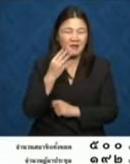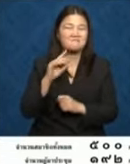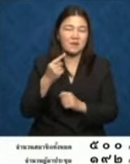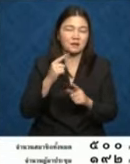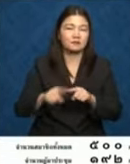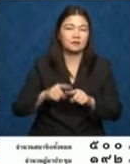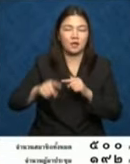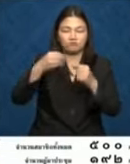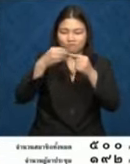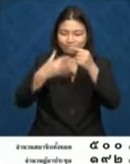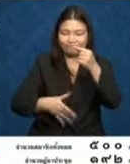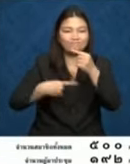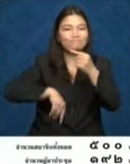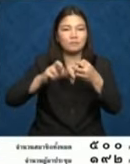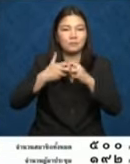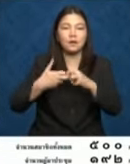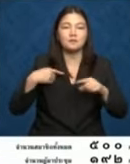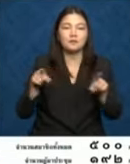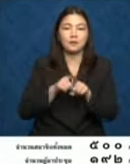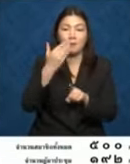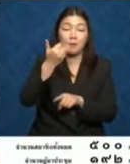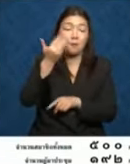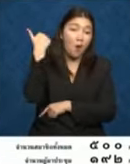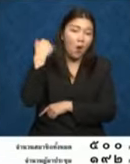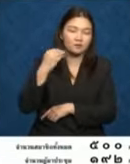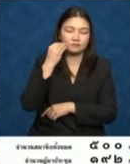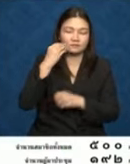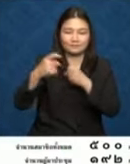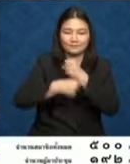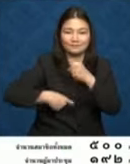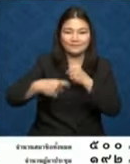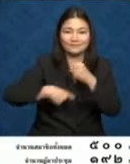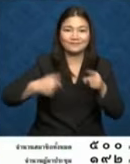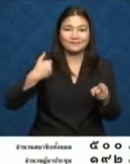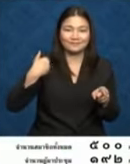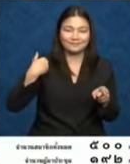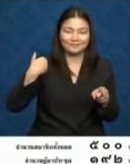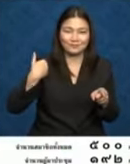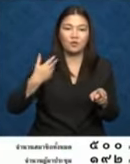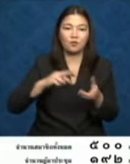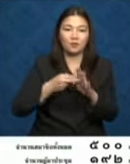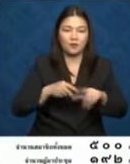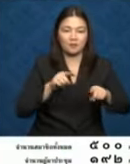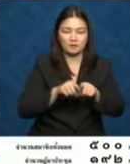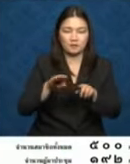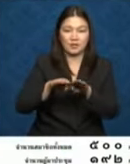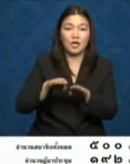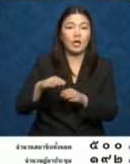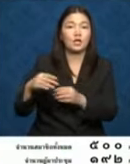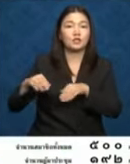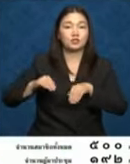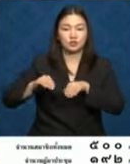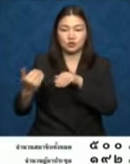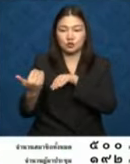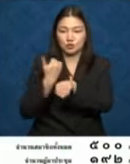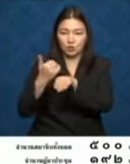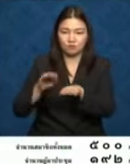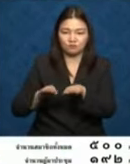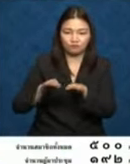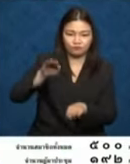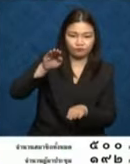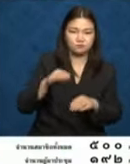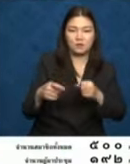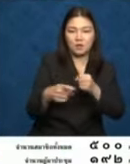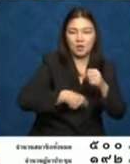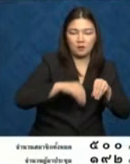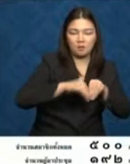ปัญหาเหล่านี้ทั้งสิ้นเพราะเดิมเป็นพื้นที่ทำนาทำให้มีความต่างระดับของถนนสูงกว่าพื้นที่รอบข้างเป็นอย่างมากนะครับอย่าให้เกิดความสูญเสียอีกเลย